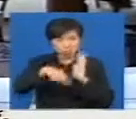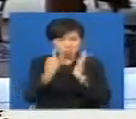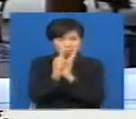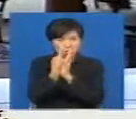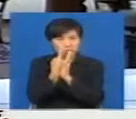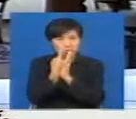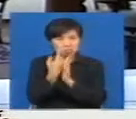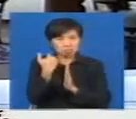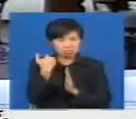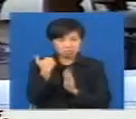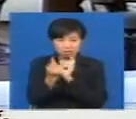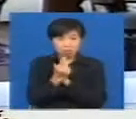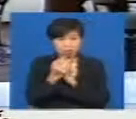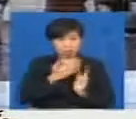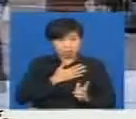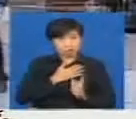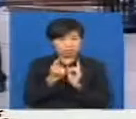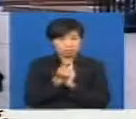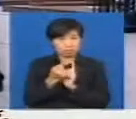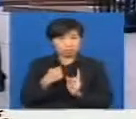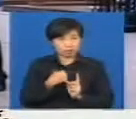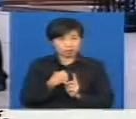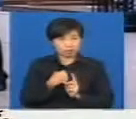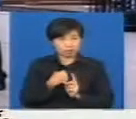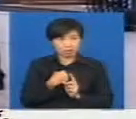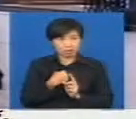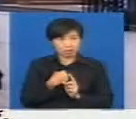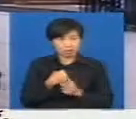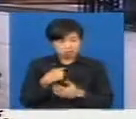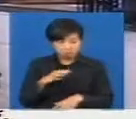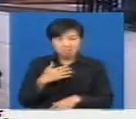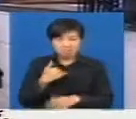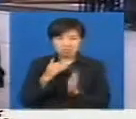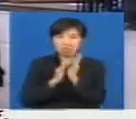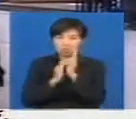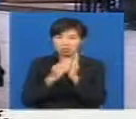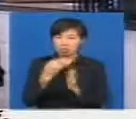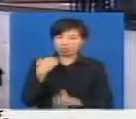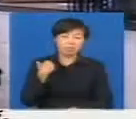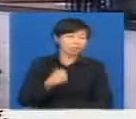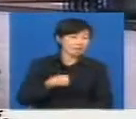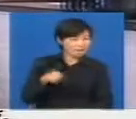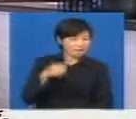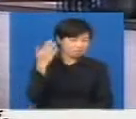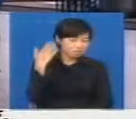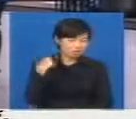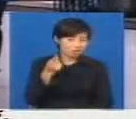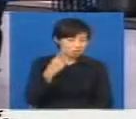็ ที ่ เจอกับผมนะออกไปมาชมกับผมจะกระซ้าบอกว่าแหมเมื่อก่อนไม่เห็นพูด